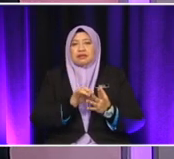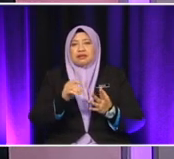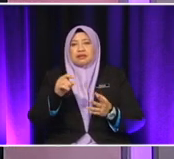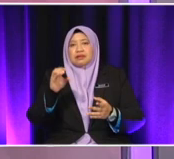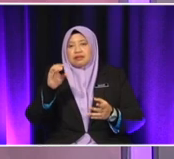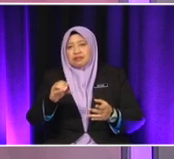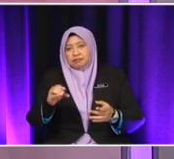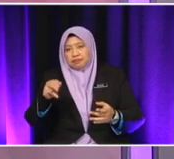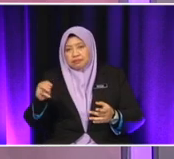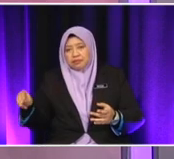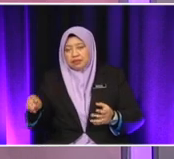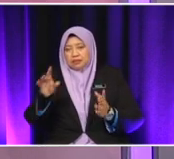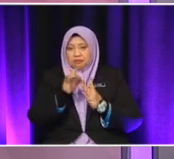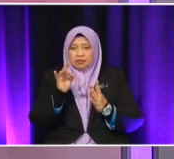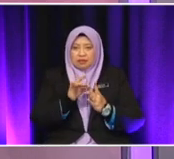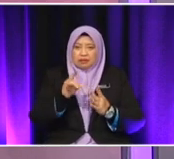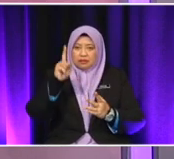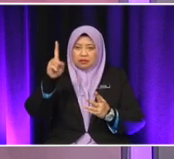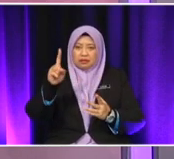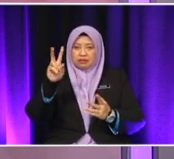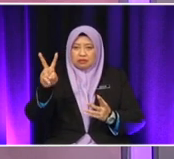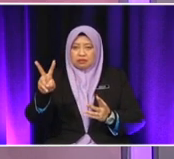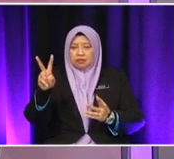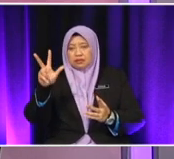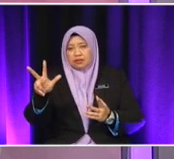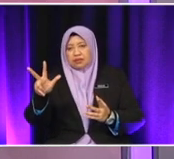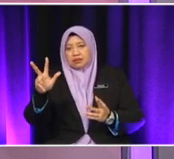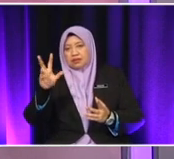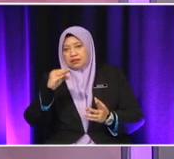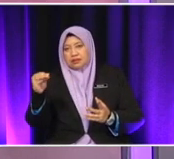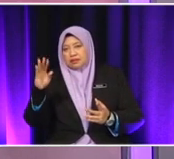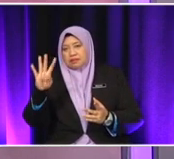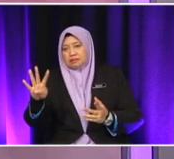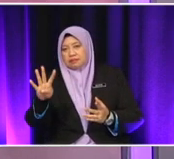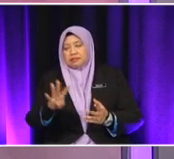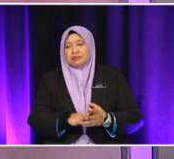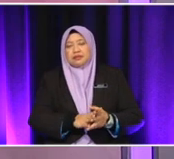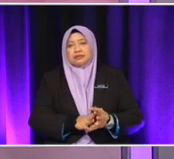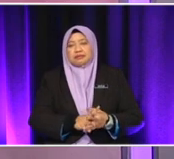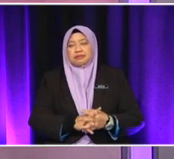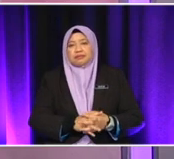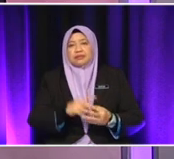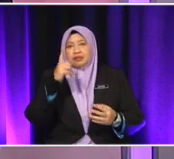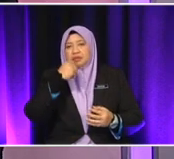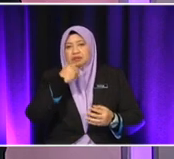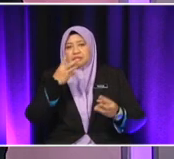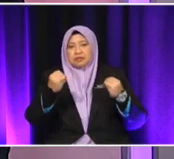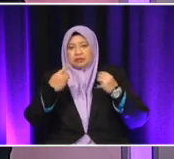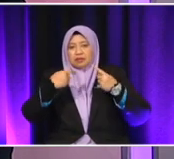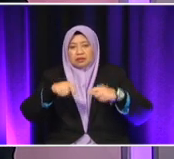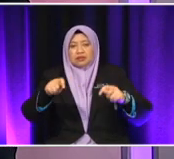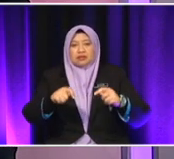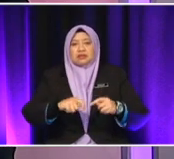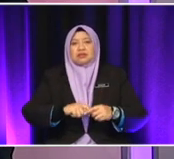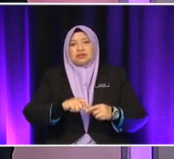memilih antara pilihan jawaban satu dua tiga dan empat oke susah Aku akan coba untuk